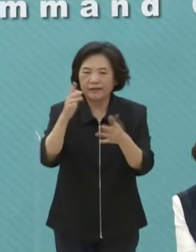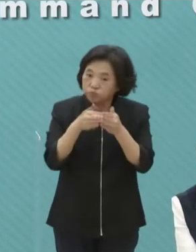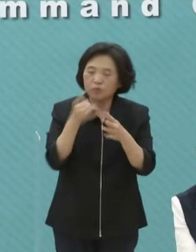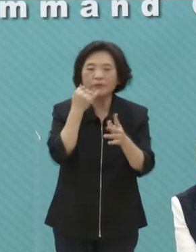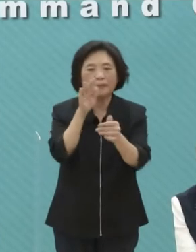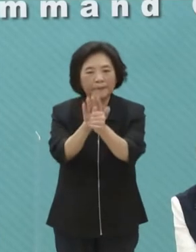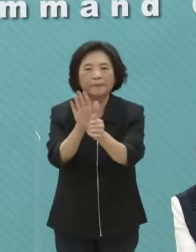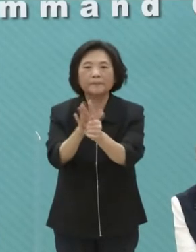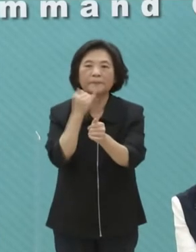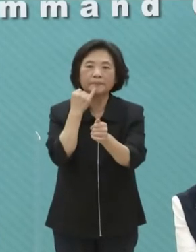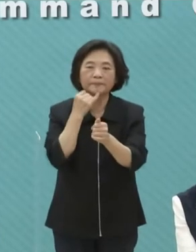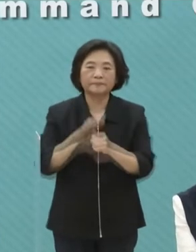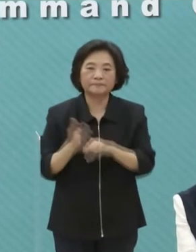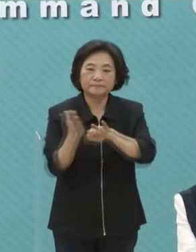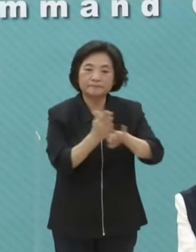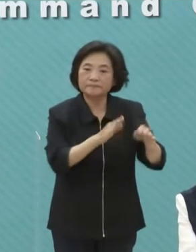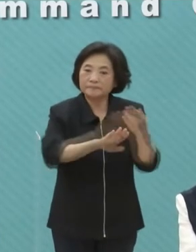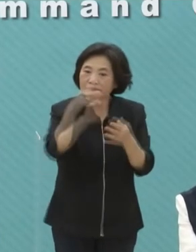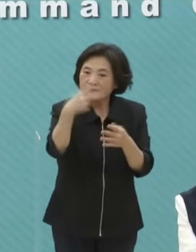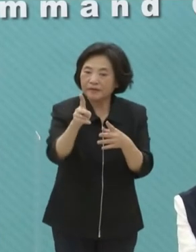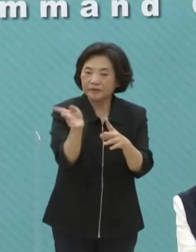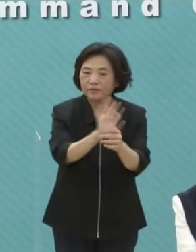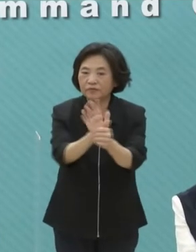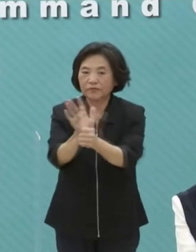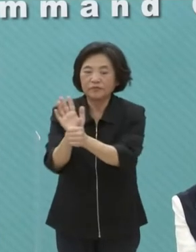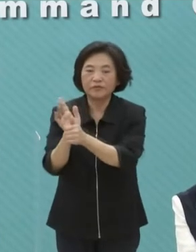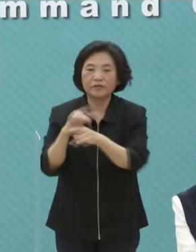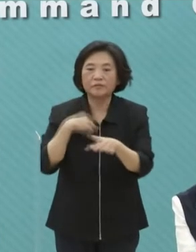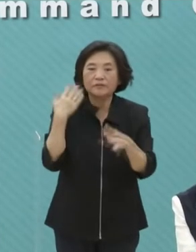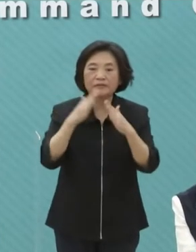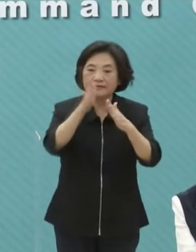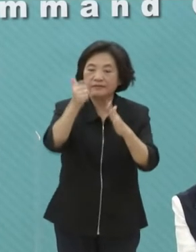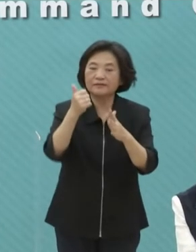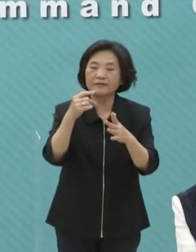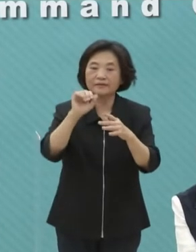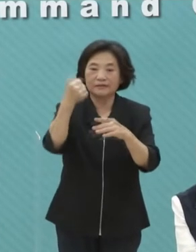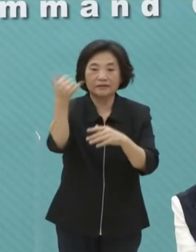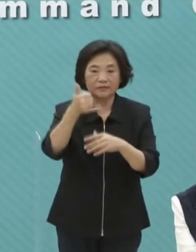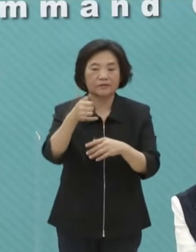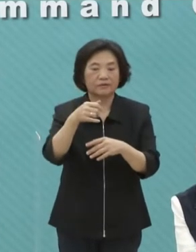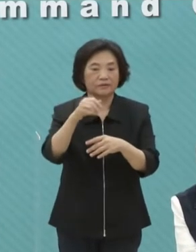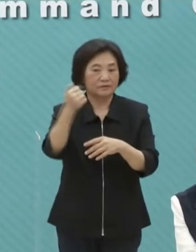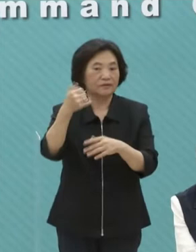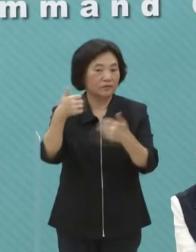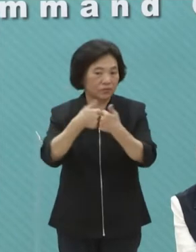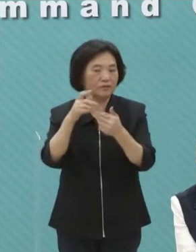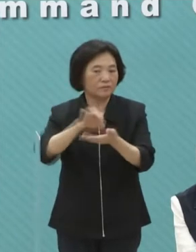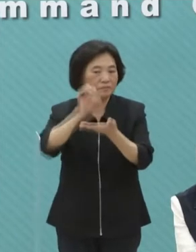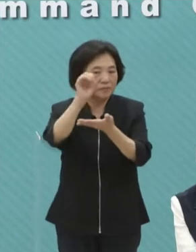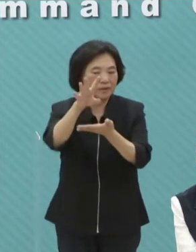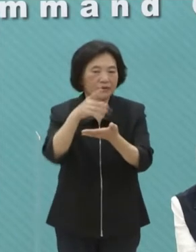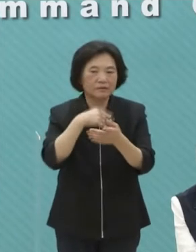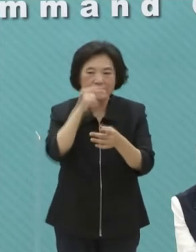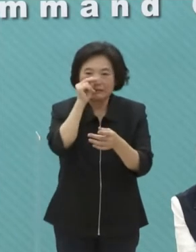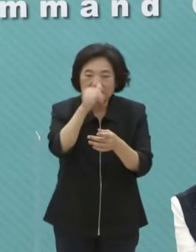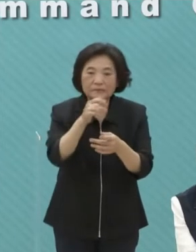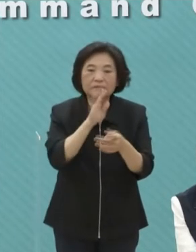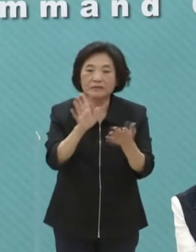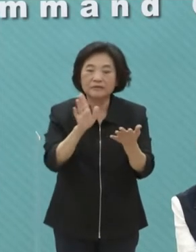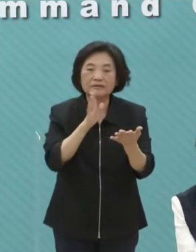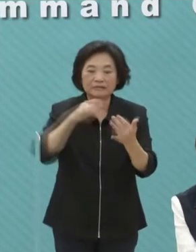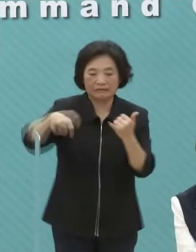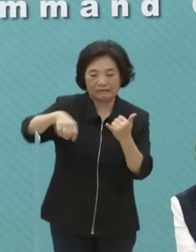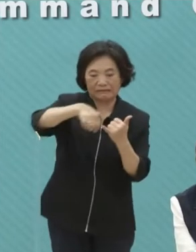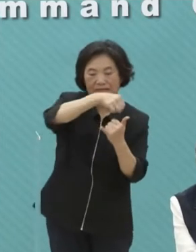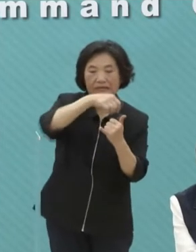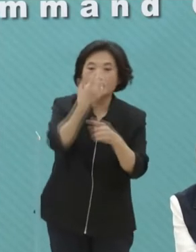络。那其他的服务的部分，主要是我们上次市长已经在议会承诺的，就是我们提供特殊视窗型的遗体袋，